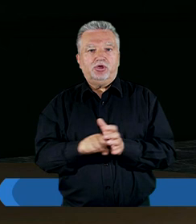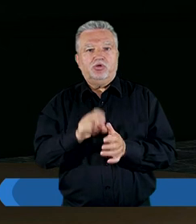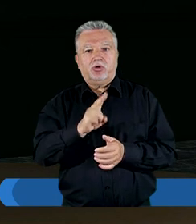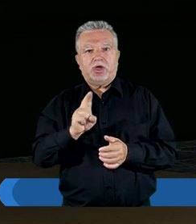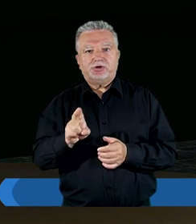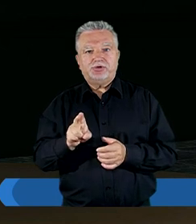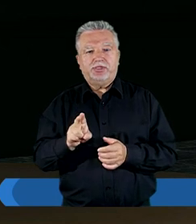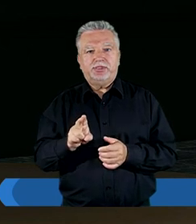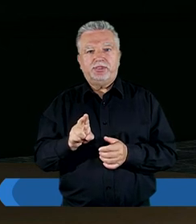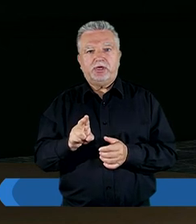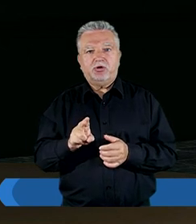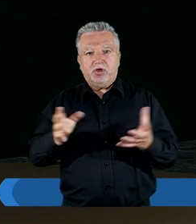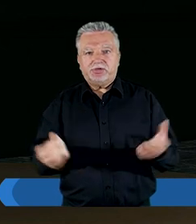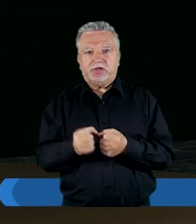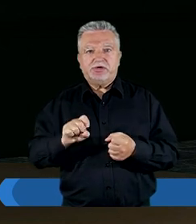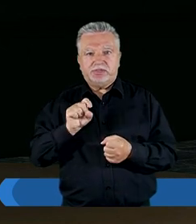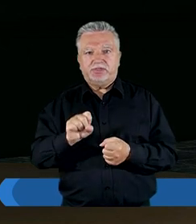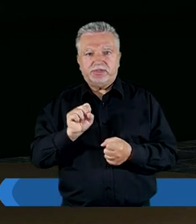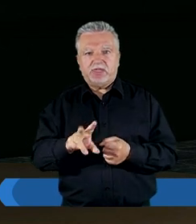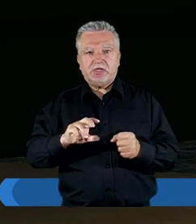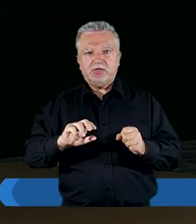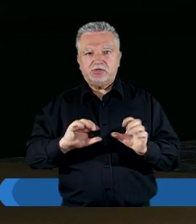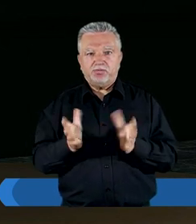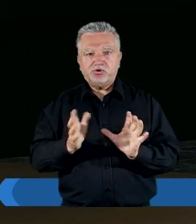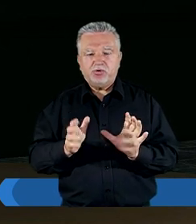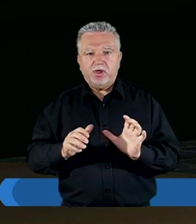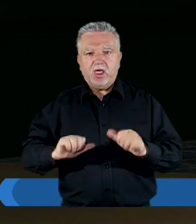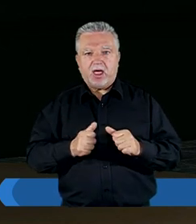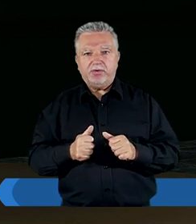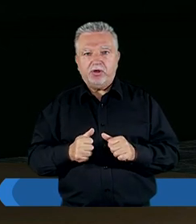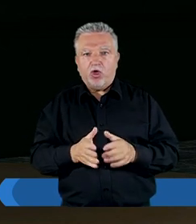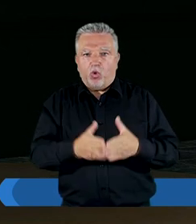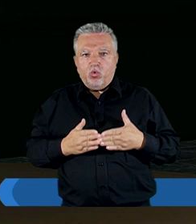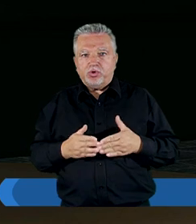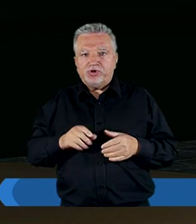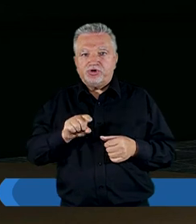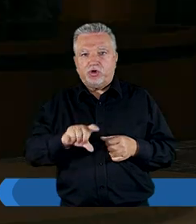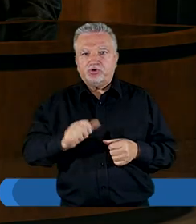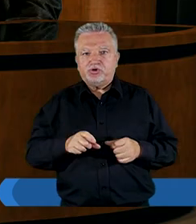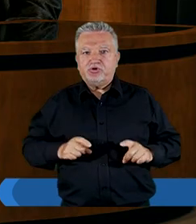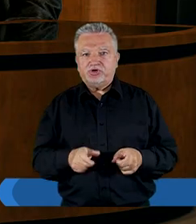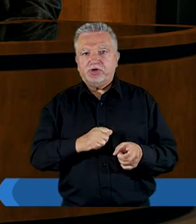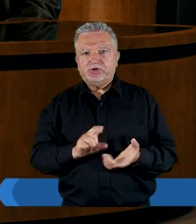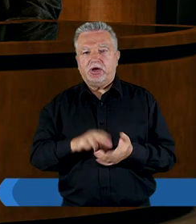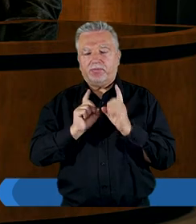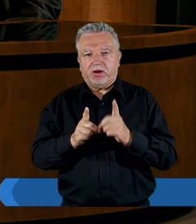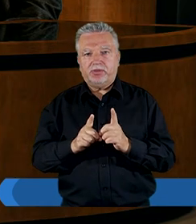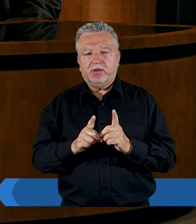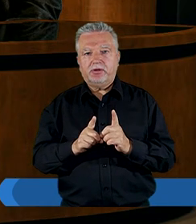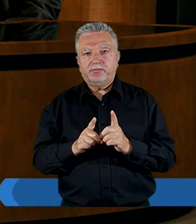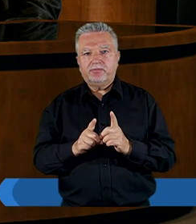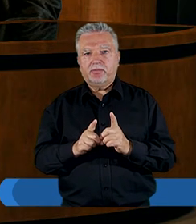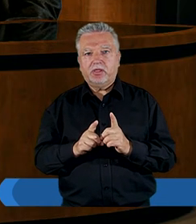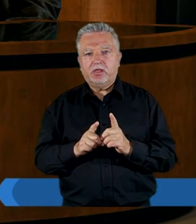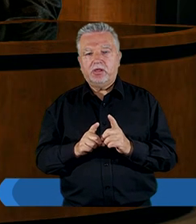człowieka taki wynajduje sposób, no, żeby zakamuflować to, co się faktycznie dzieje. Dlatego to, co ty, Ania, powiedziałeś,